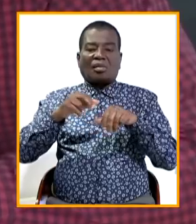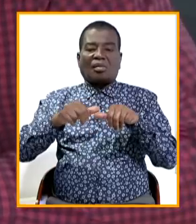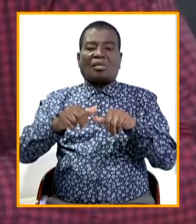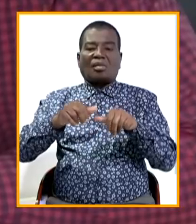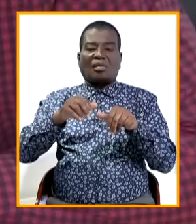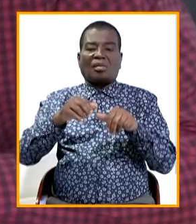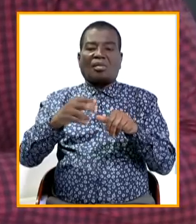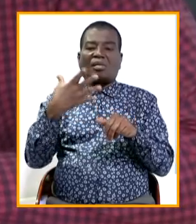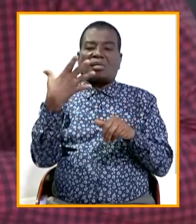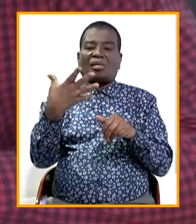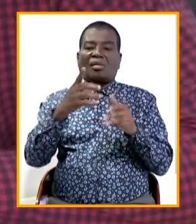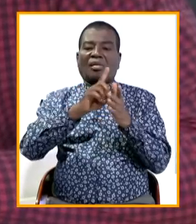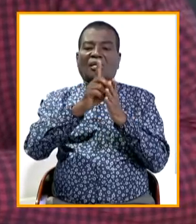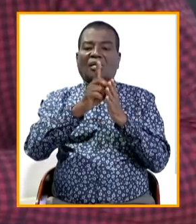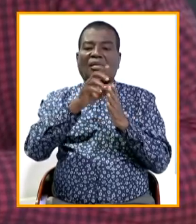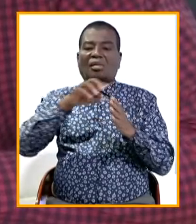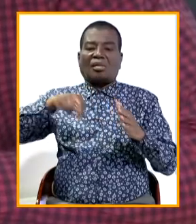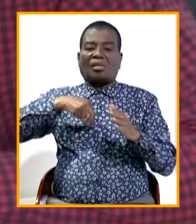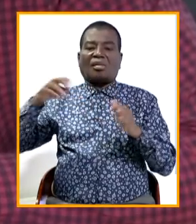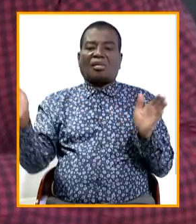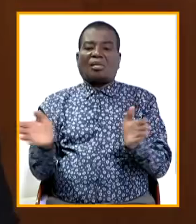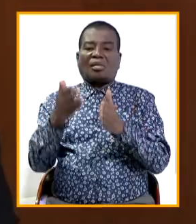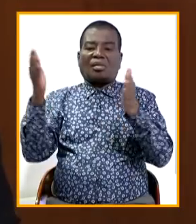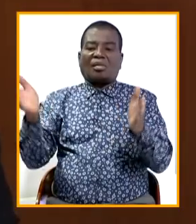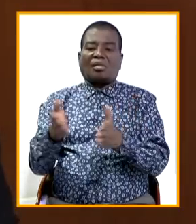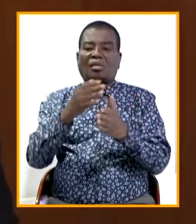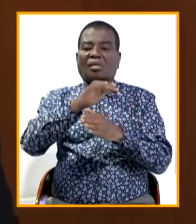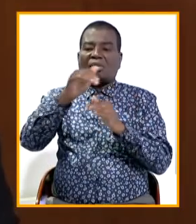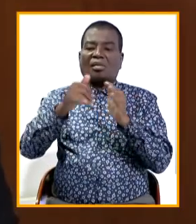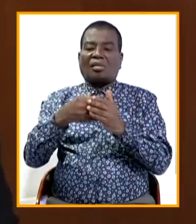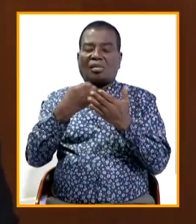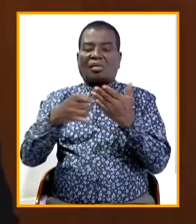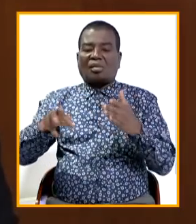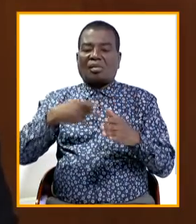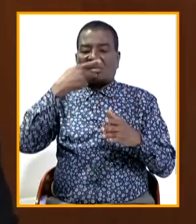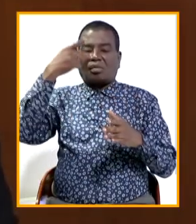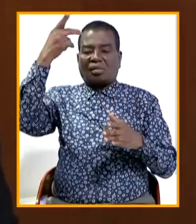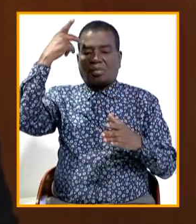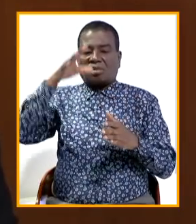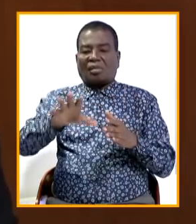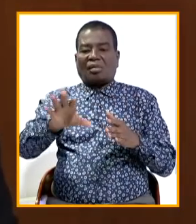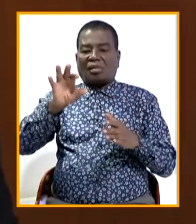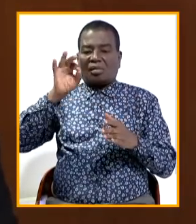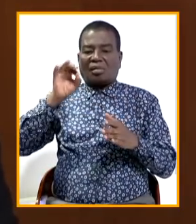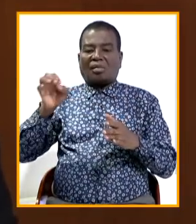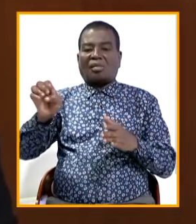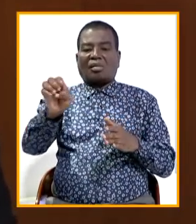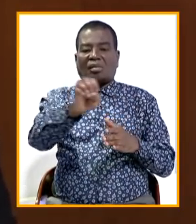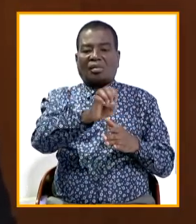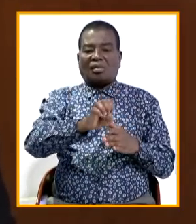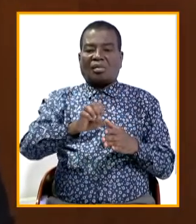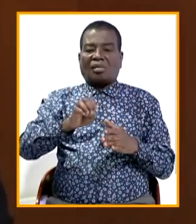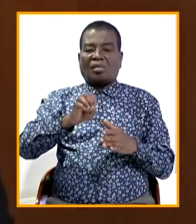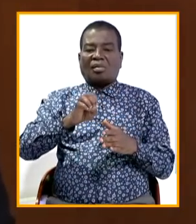maximum 5 minutes. Nous encourageons vivement les élèves et leurs parents à choisir eux-mêmes